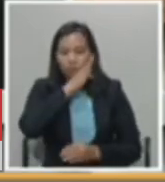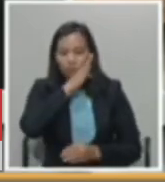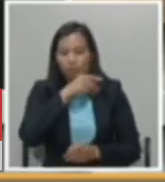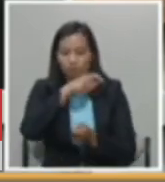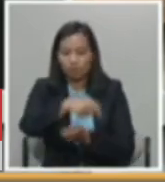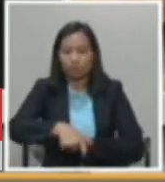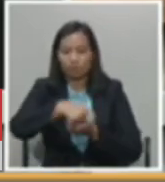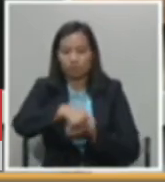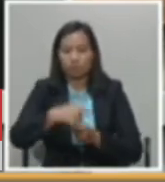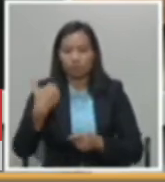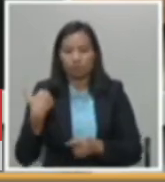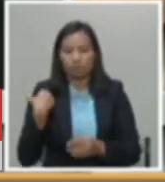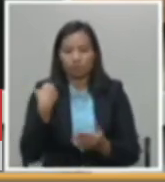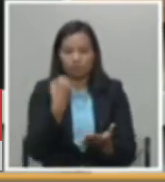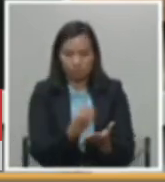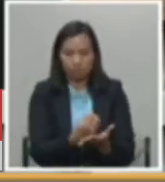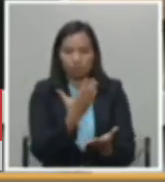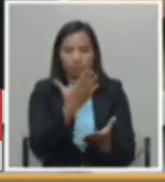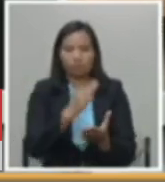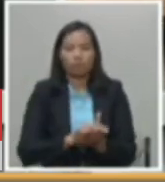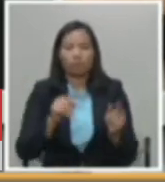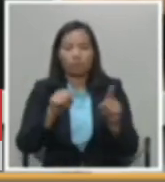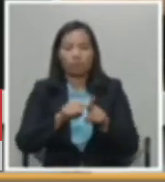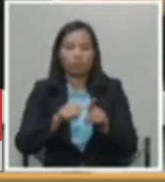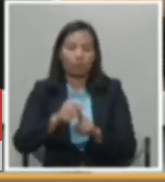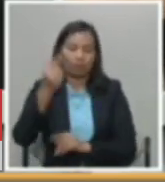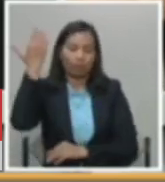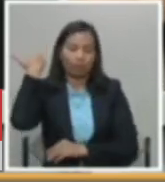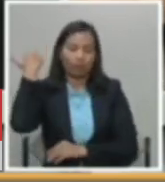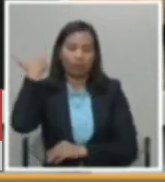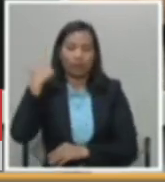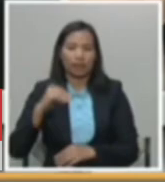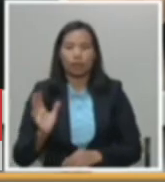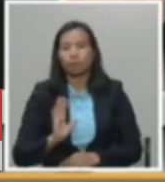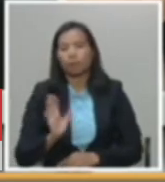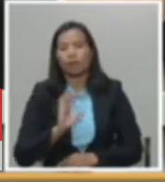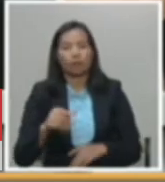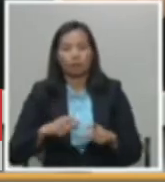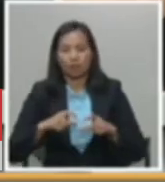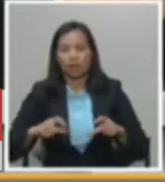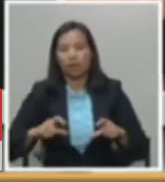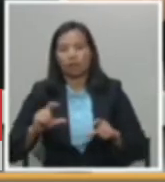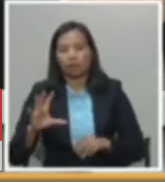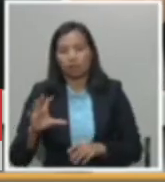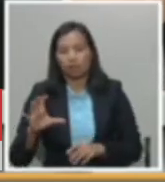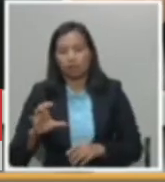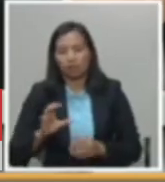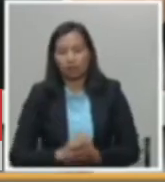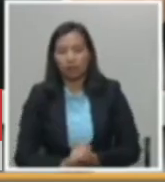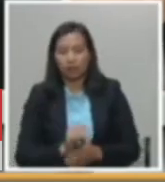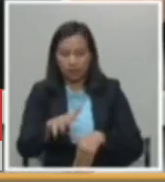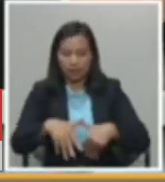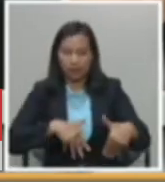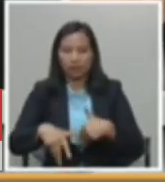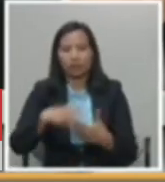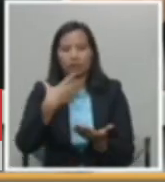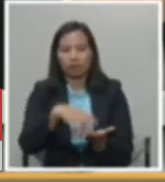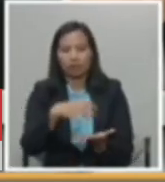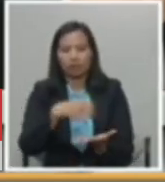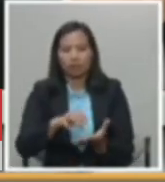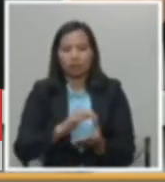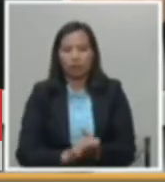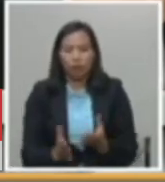ตรมีราคาดีเหมือนสมัยก่อนๆไม่เอาก็ได้ชาวบ้านบอกอย่างนี้นะครับฉะนั้